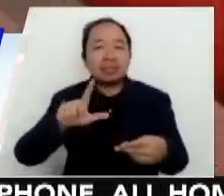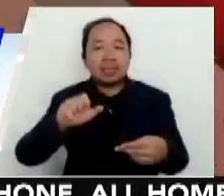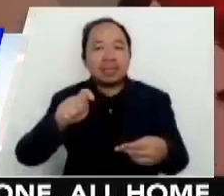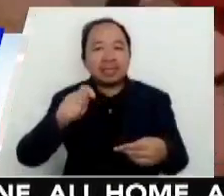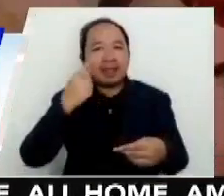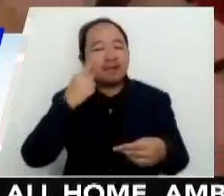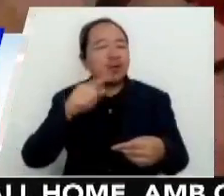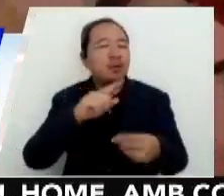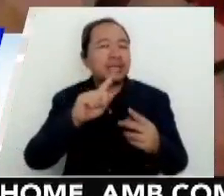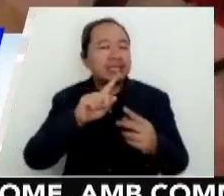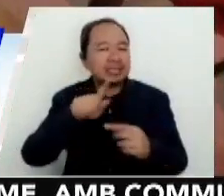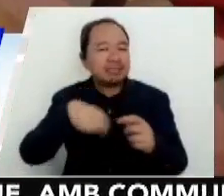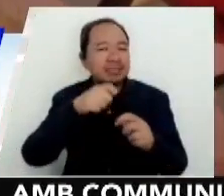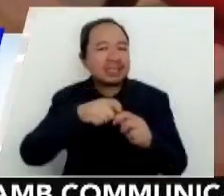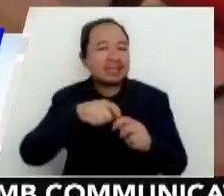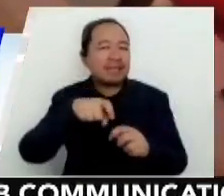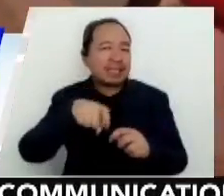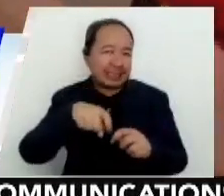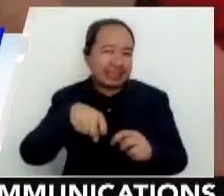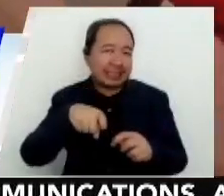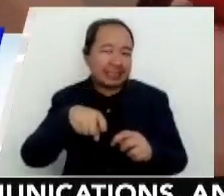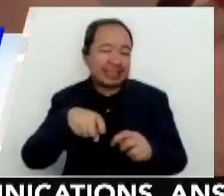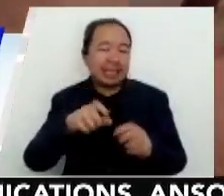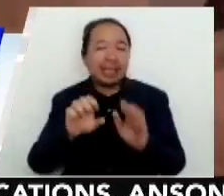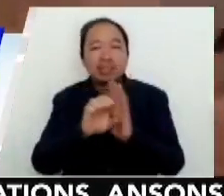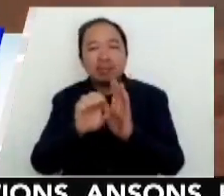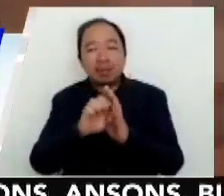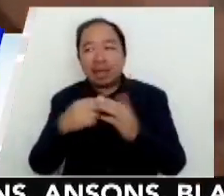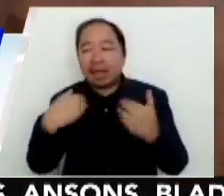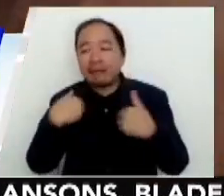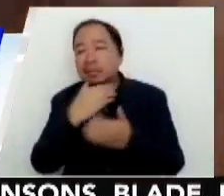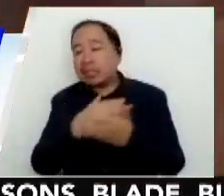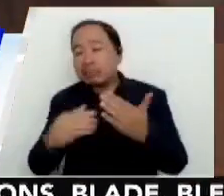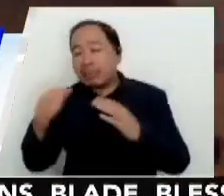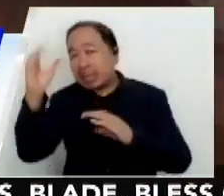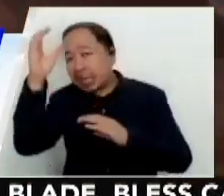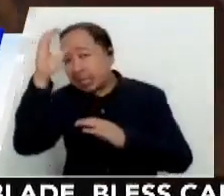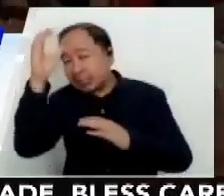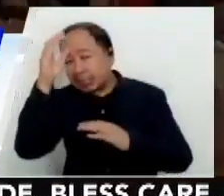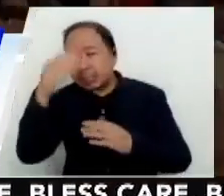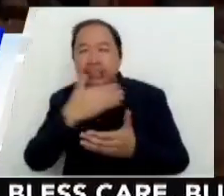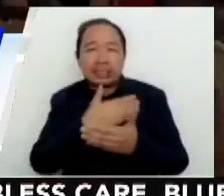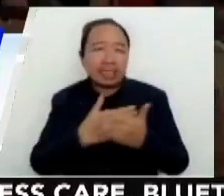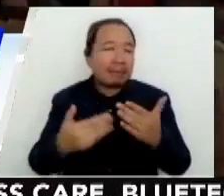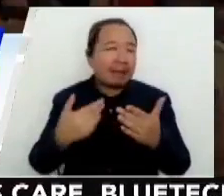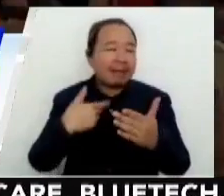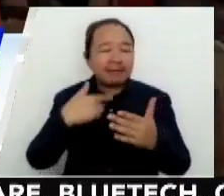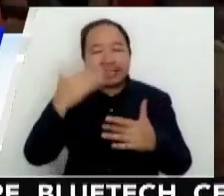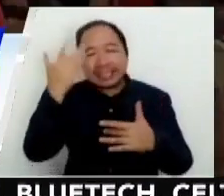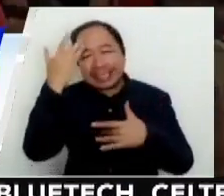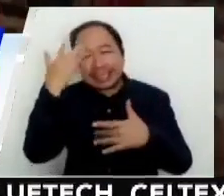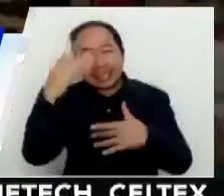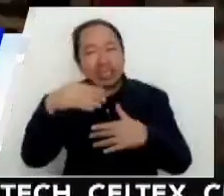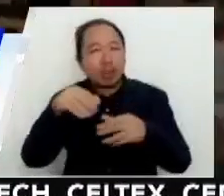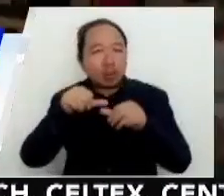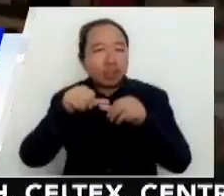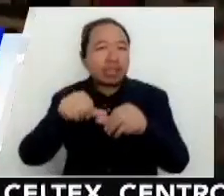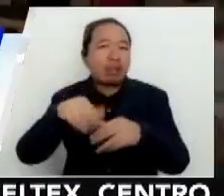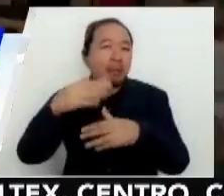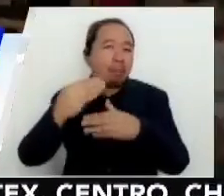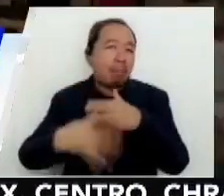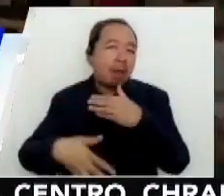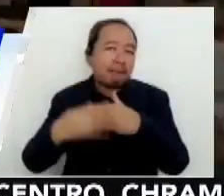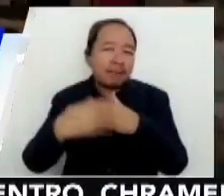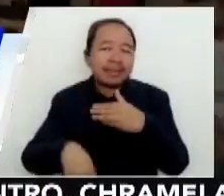patient. Tulad ng mga may cancer patient, may bleeding disorder, yung mga patient na may dengue. You just need